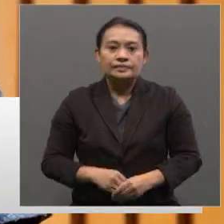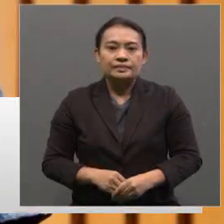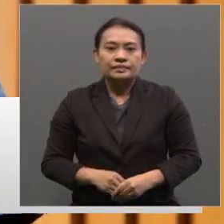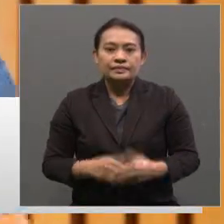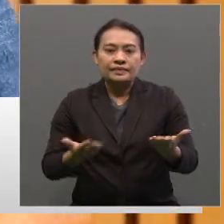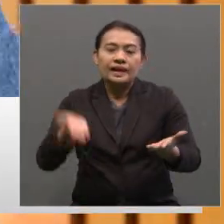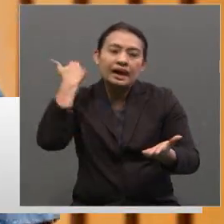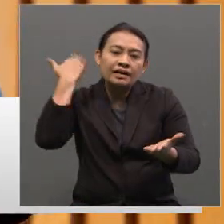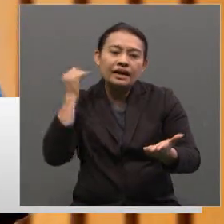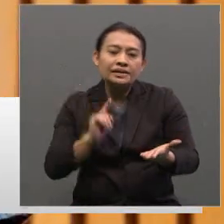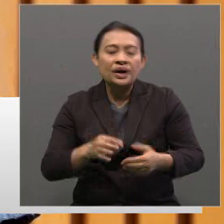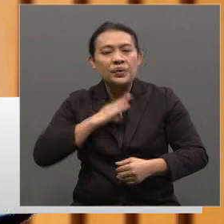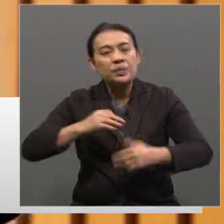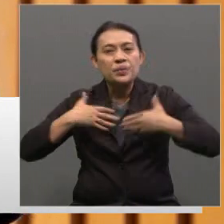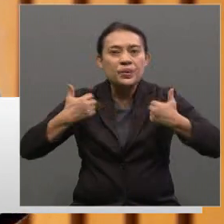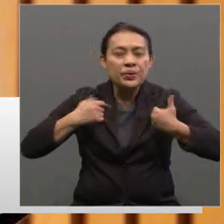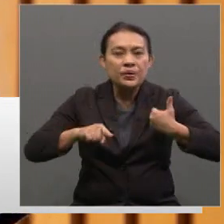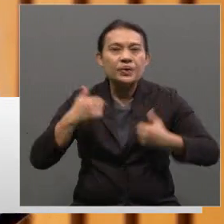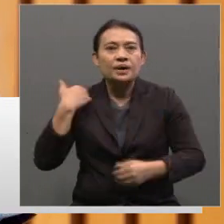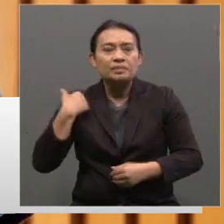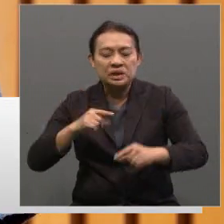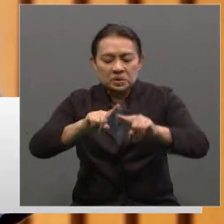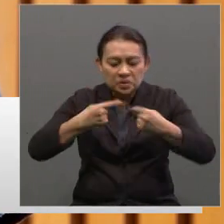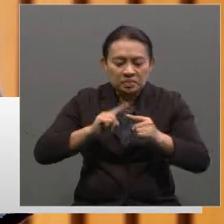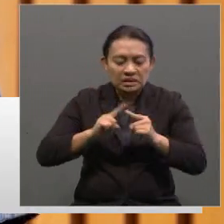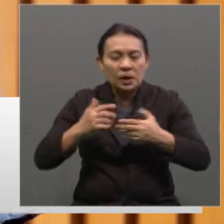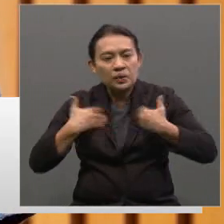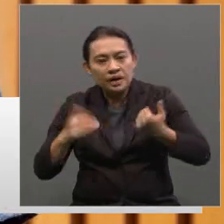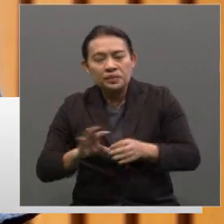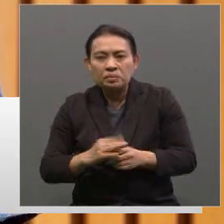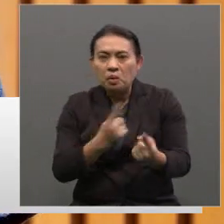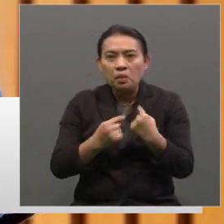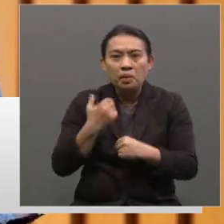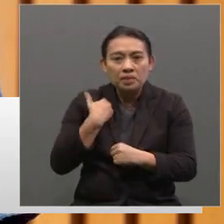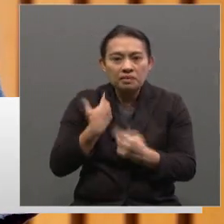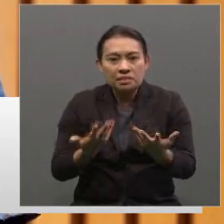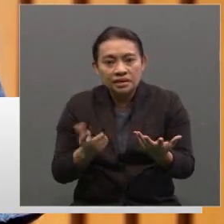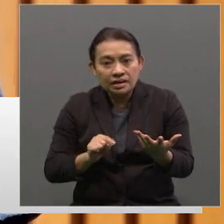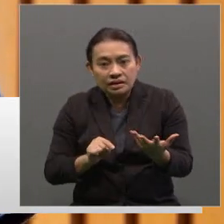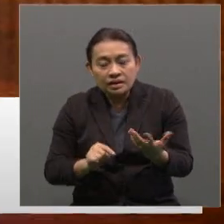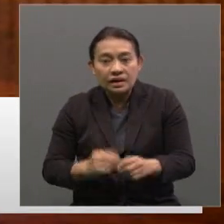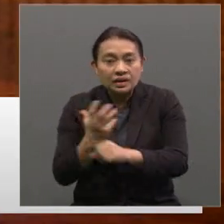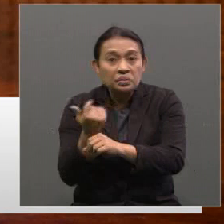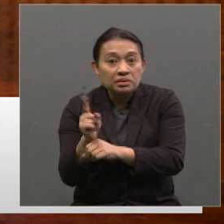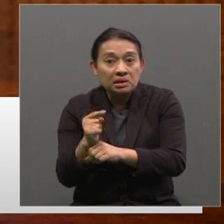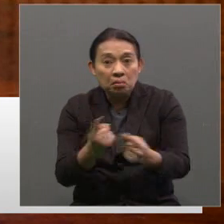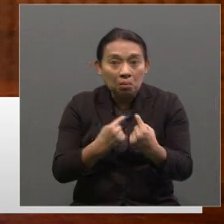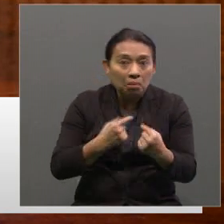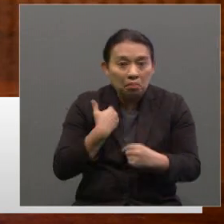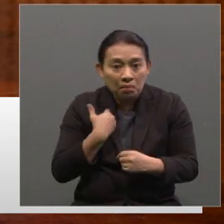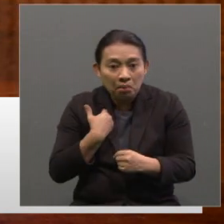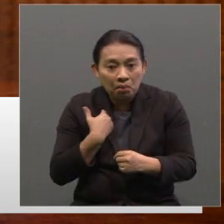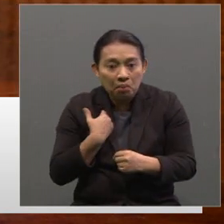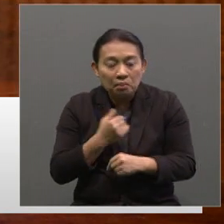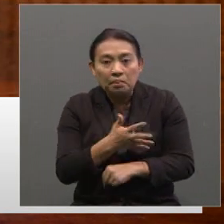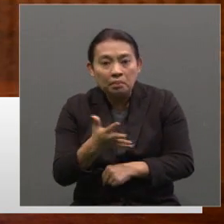รอบที่แล้ว สนุกสนานเสียงตอบรับสนุกสนานเลยอาจารย์ ทัวลงเปล่า ไม่ลง ทัวลงช่องทัวลงช่อง11หรือเปล่า ไม่ลงอาจารย์เป็น